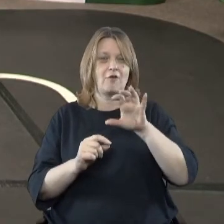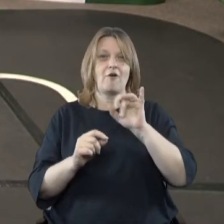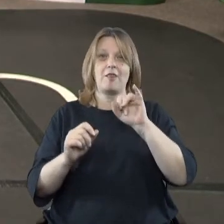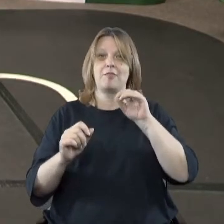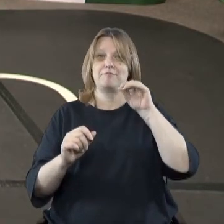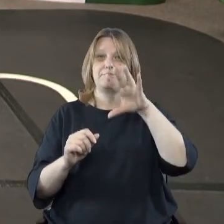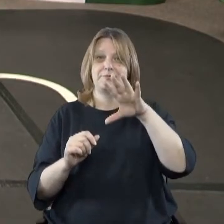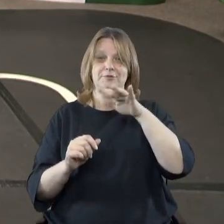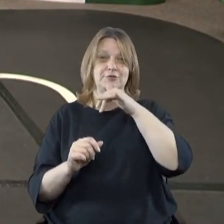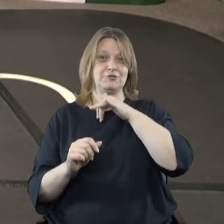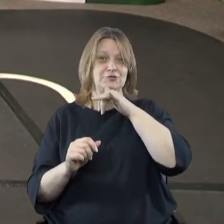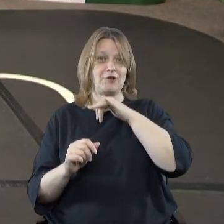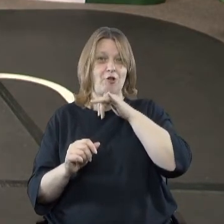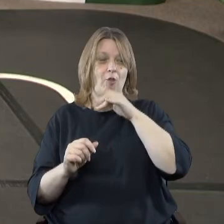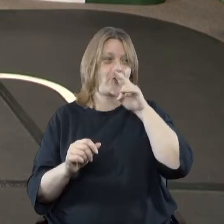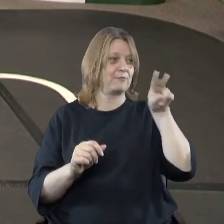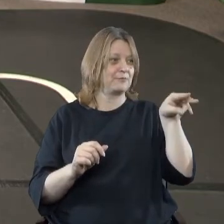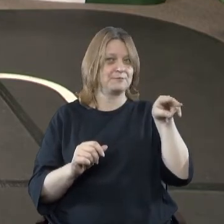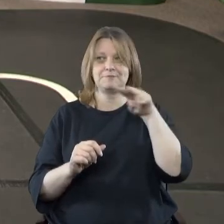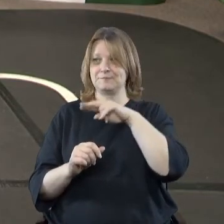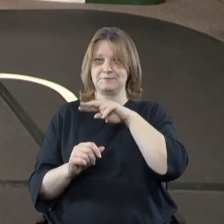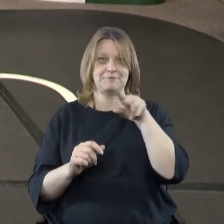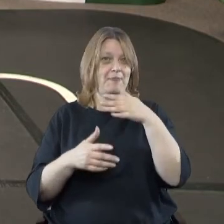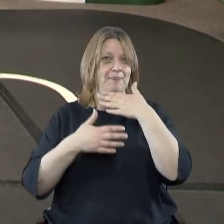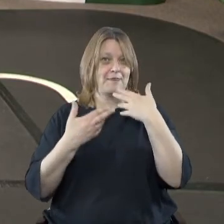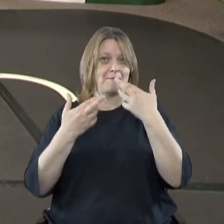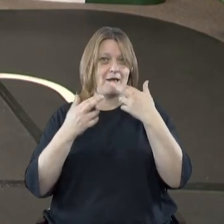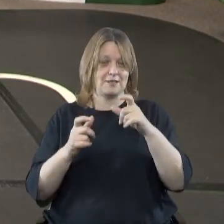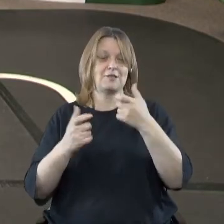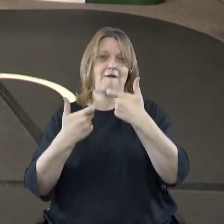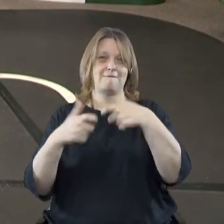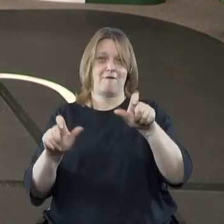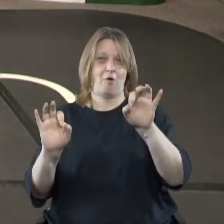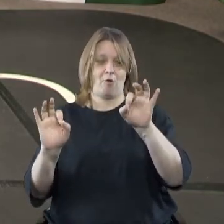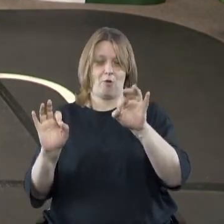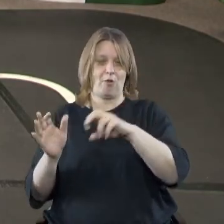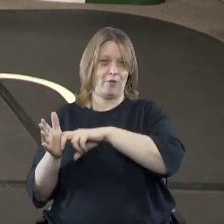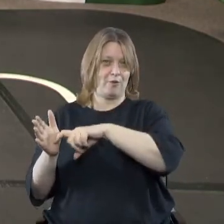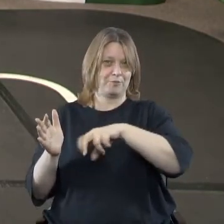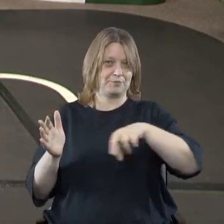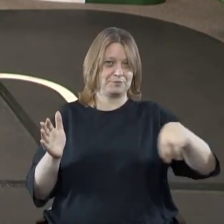światło zielone, rozgląda się, czy nic nie jedzie i można przejść.